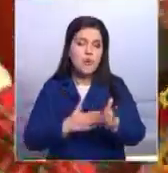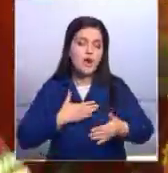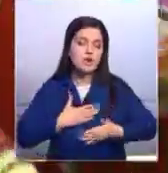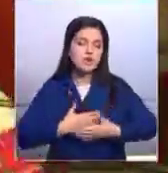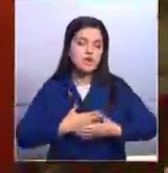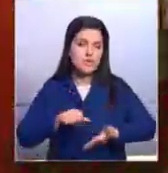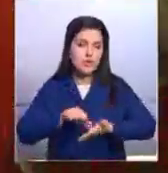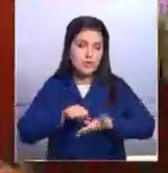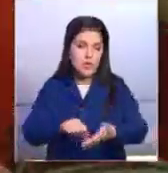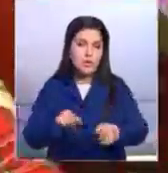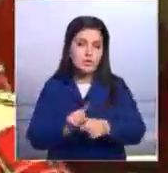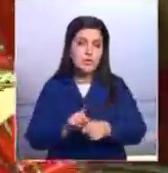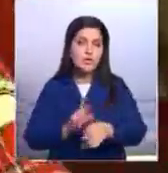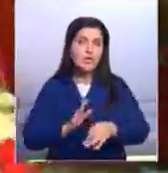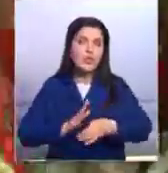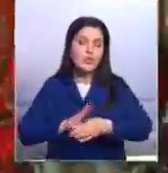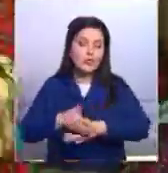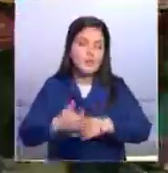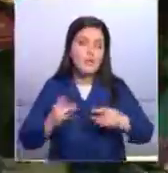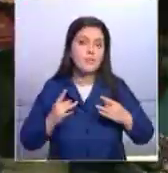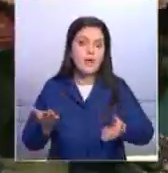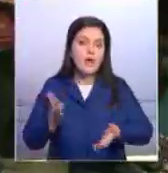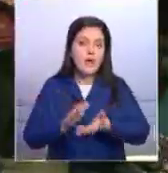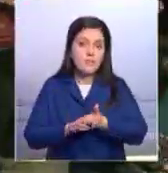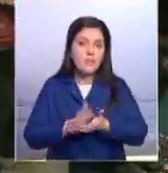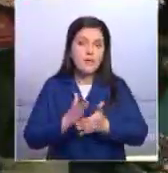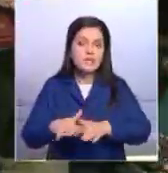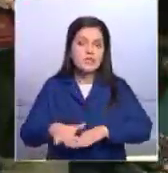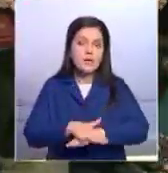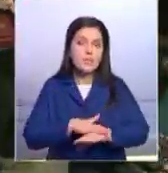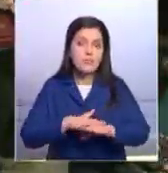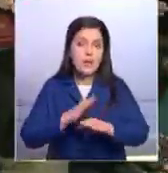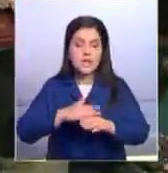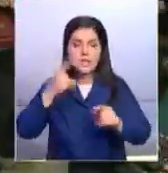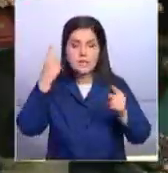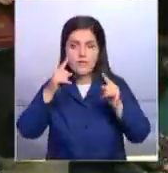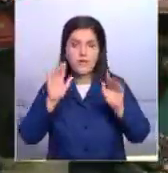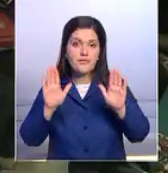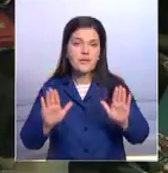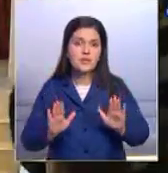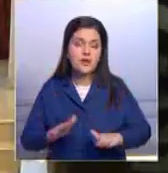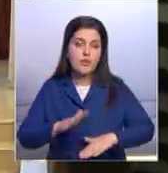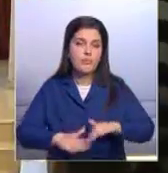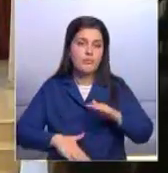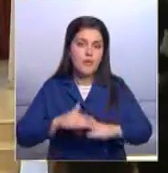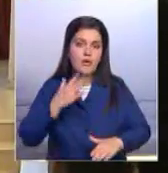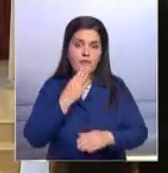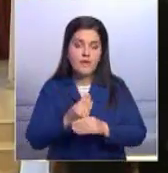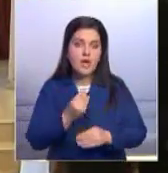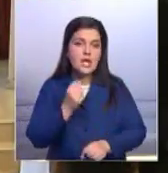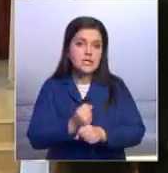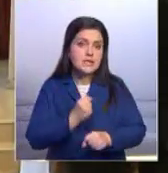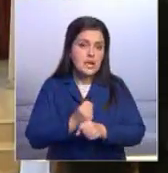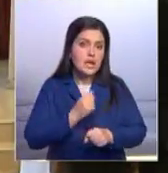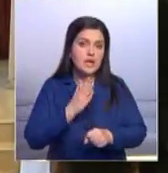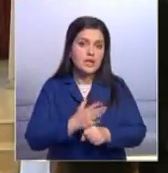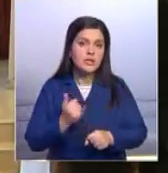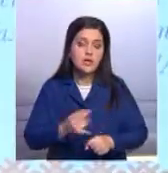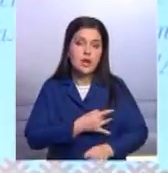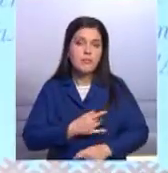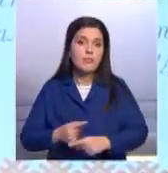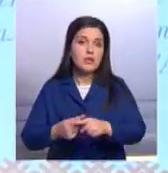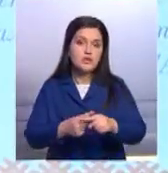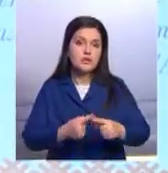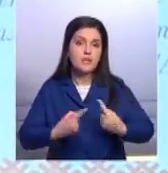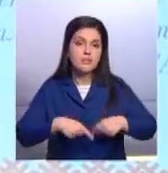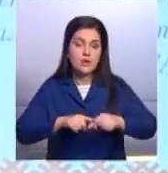наградили активных участников и также гости праздника ознакомились с народным творчеством на выставке декоративно-прикладного искусства. В текущем